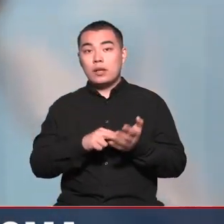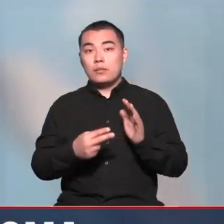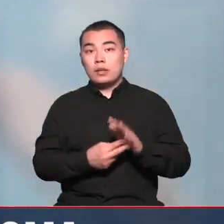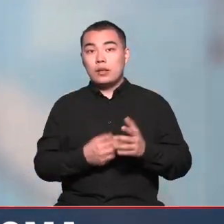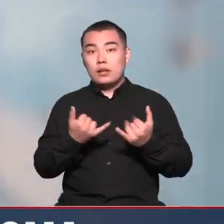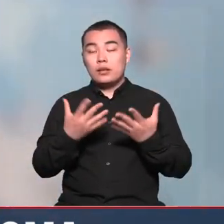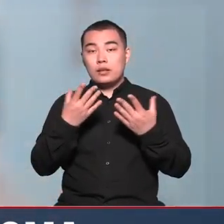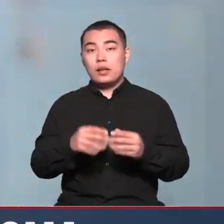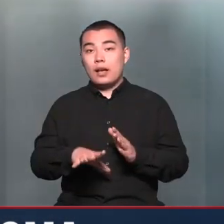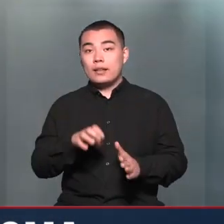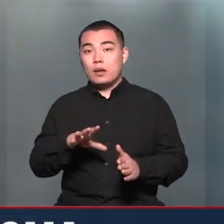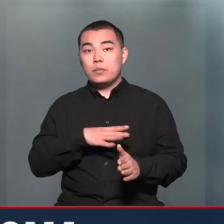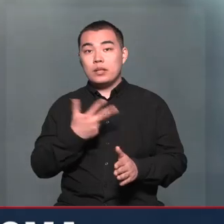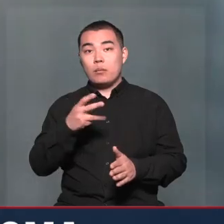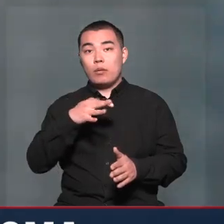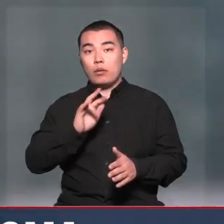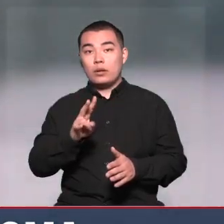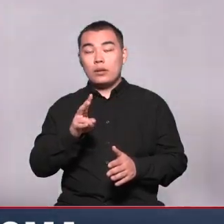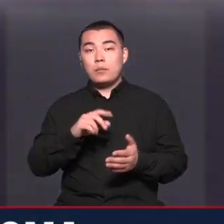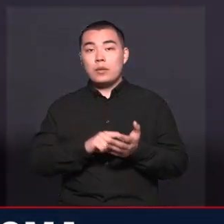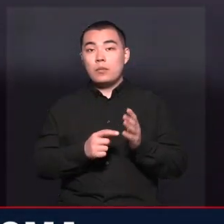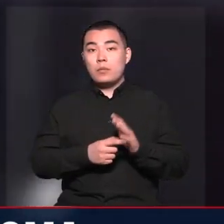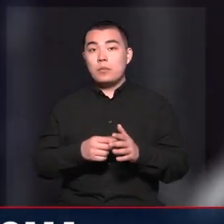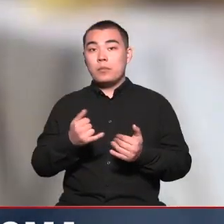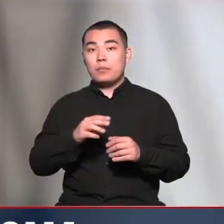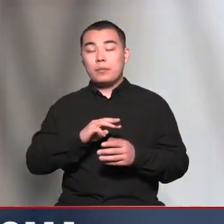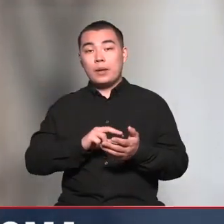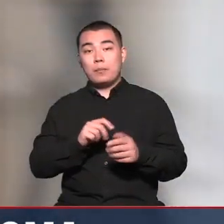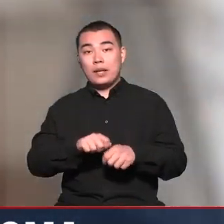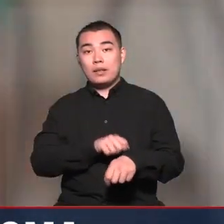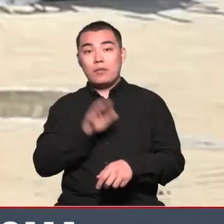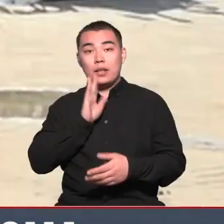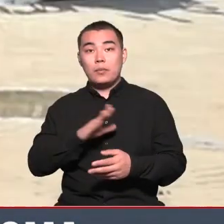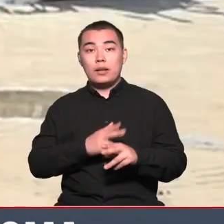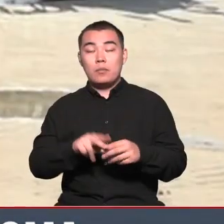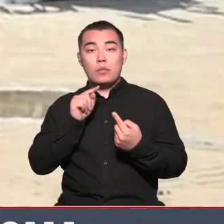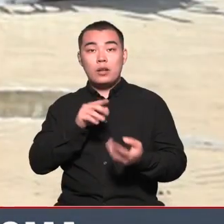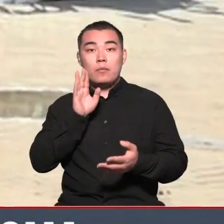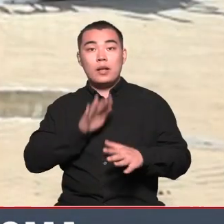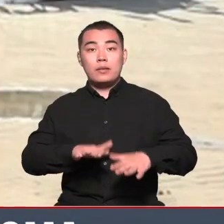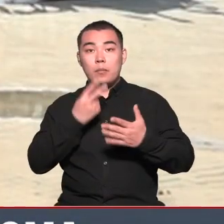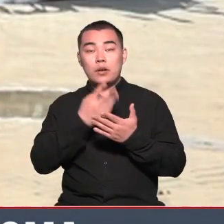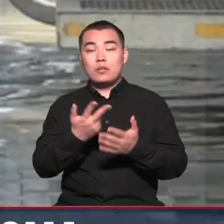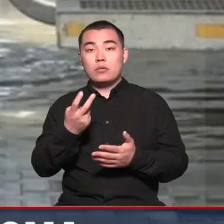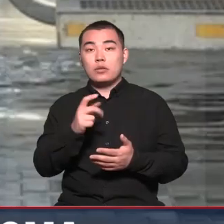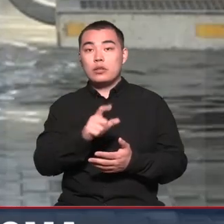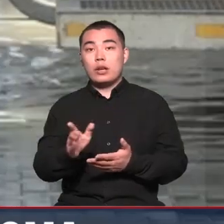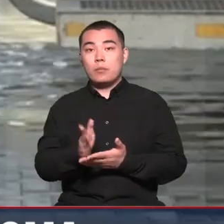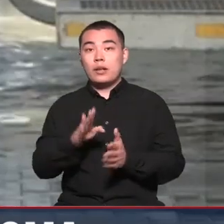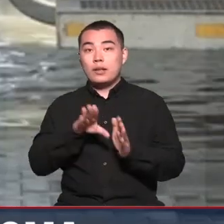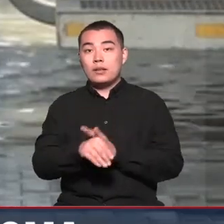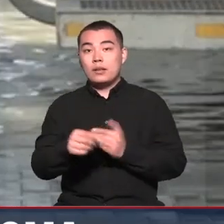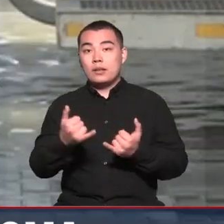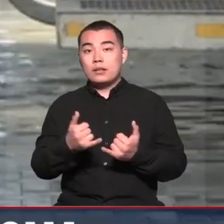На сегодня откачано 3 миллиона кубометров воды. Ежедневно в противопаводковых работах участвует свыше 200 человек с